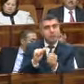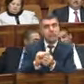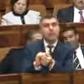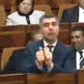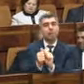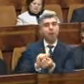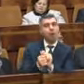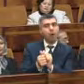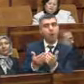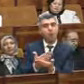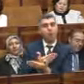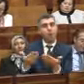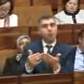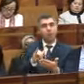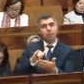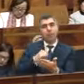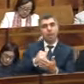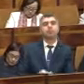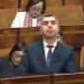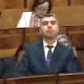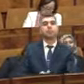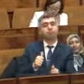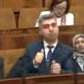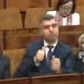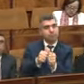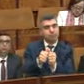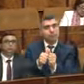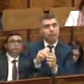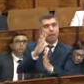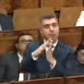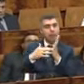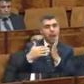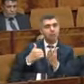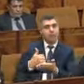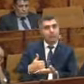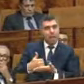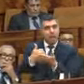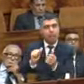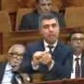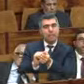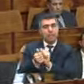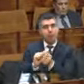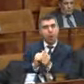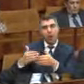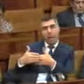السياسة الوطنية المندمجة للشباب التي تروم دعم البرامج الموجهة للشباب وتطوير رياضة القرب ورياضة المستوى العالي مع